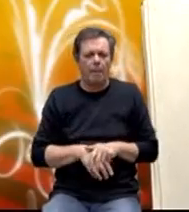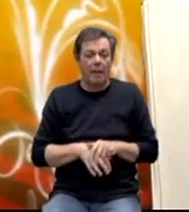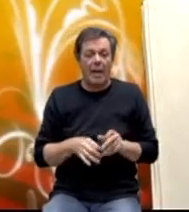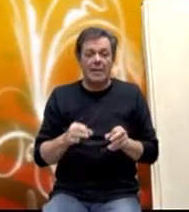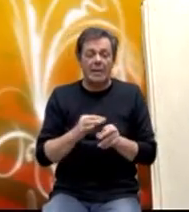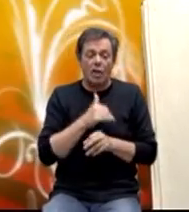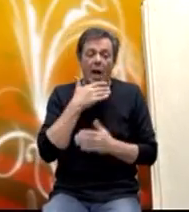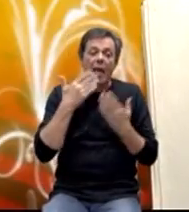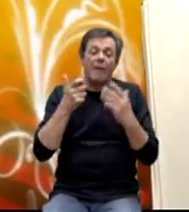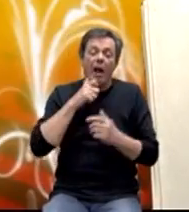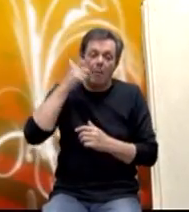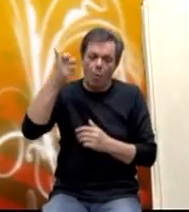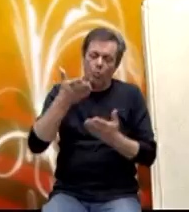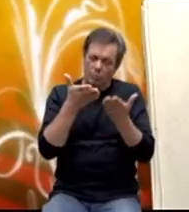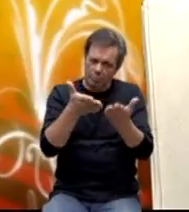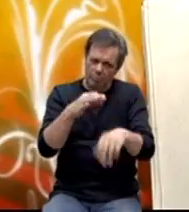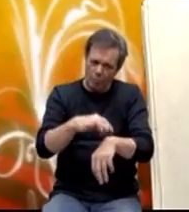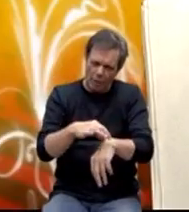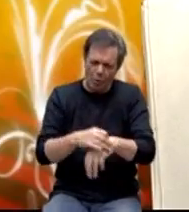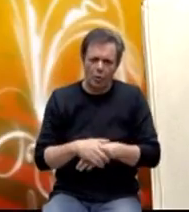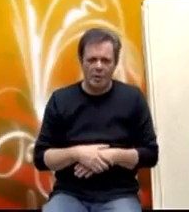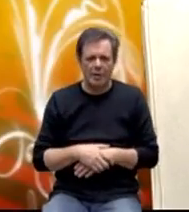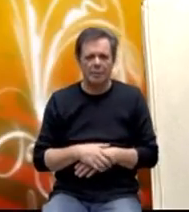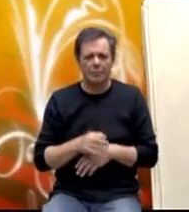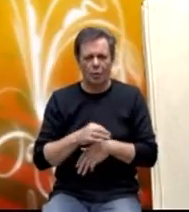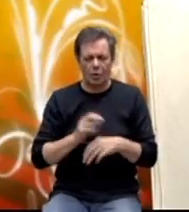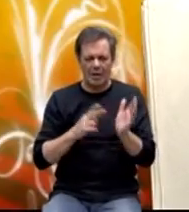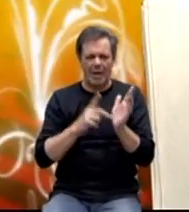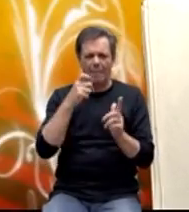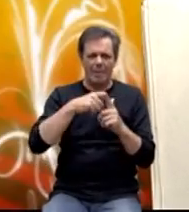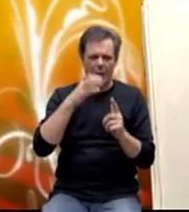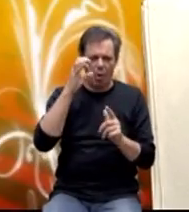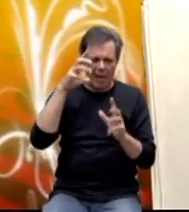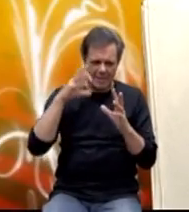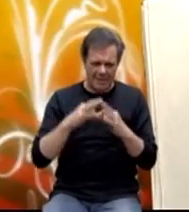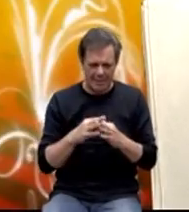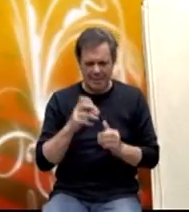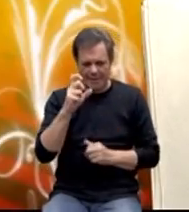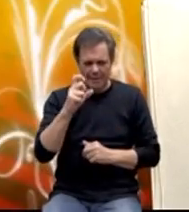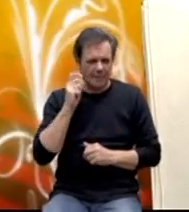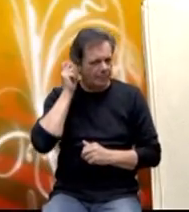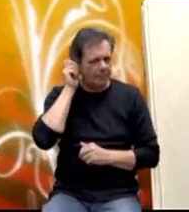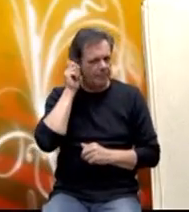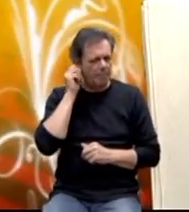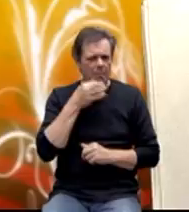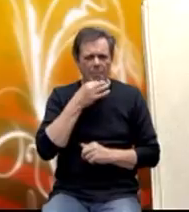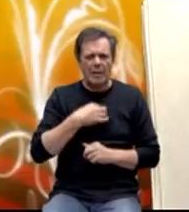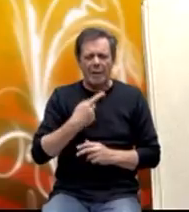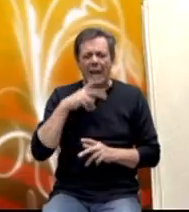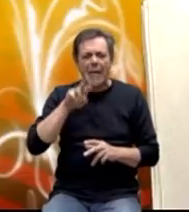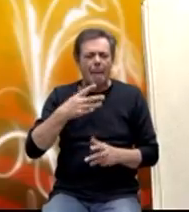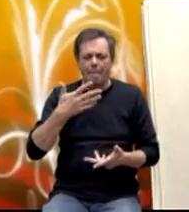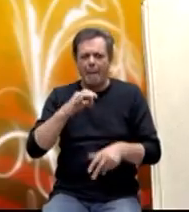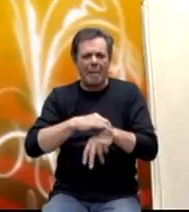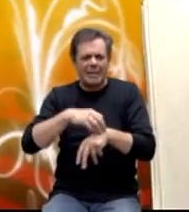Sreća i hvala Bogu na njoj, doktorica Nikolac. A pitali su me da li imam nekakvo